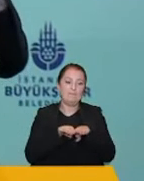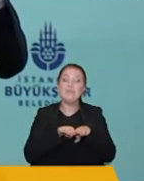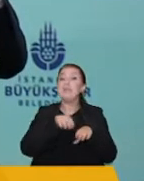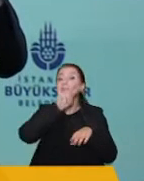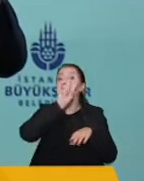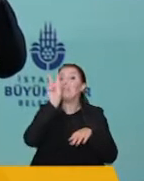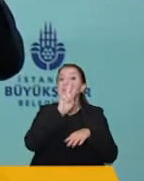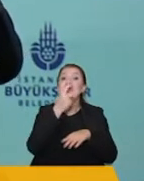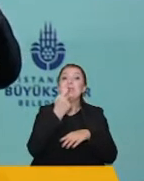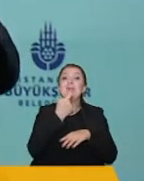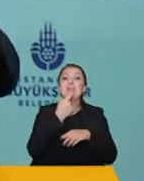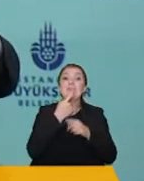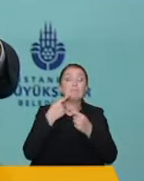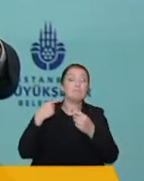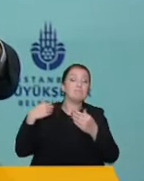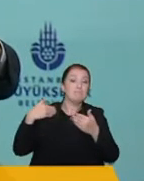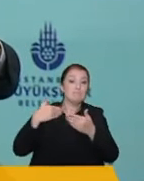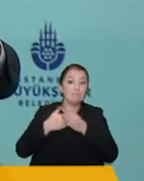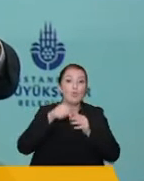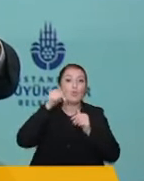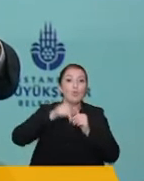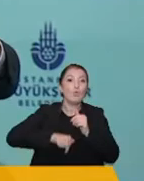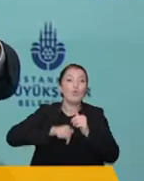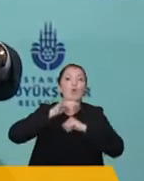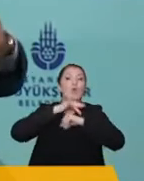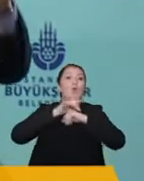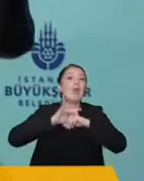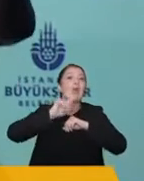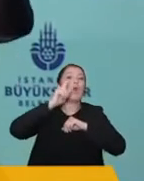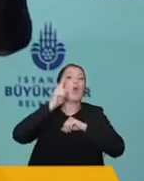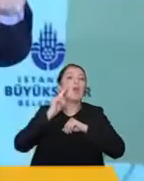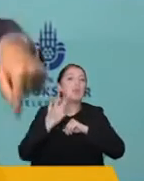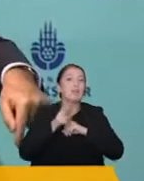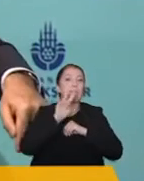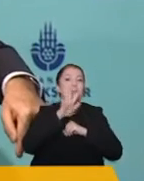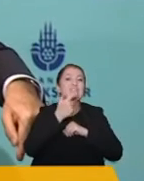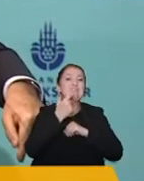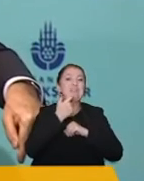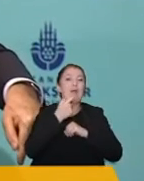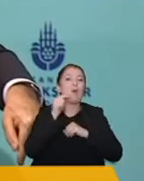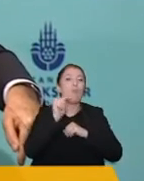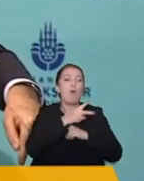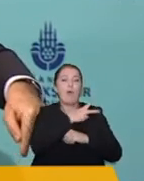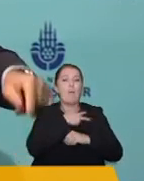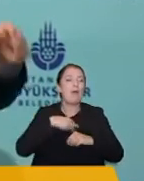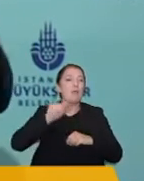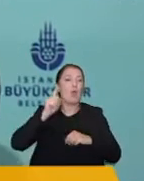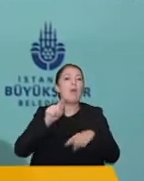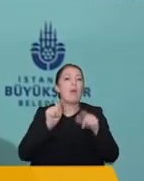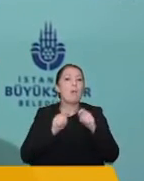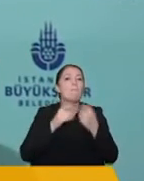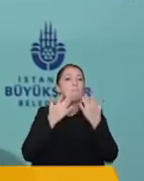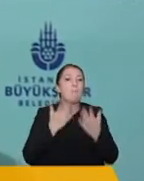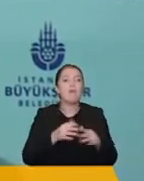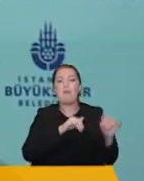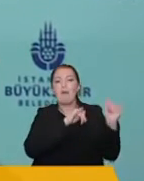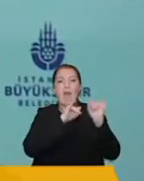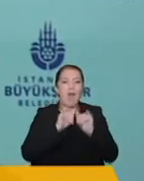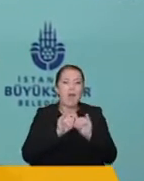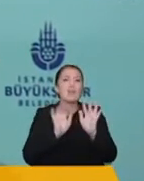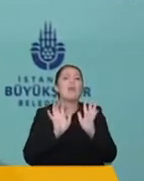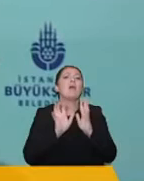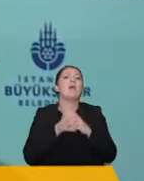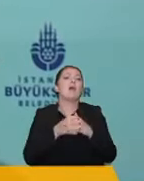20 yıldan beri bu ülkeyi yönetenler, 25 yıldan beri bu belediyeyi yönetenler aynı